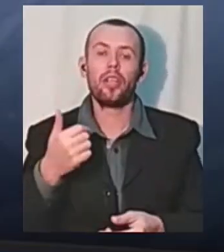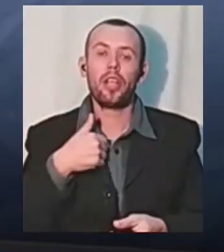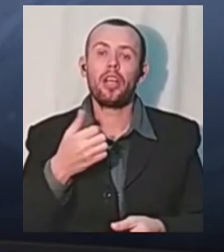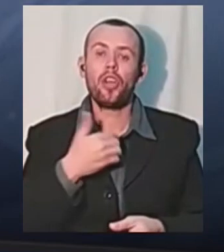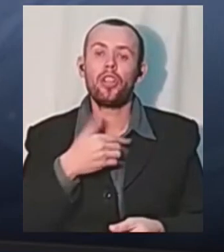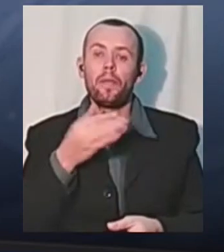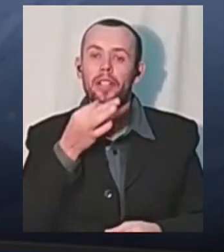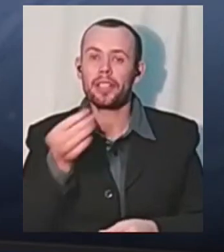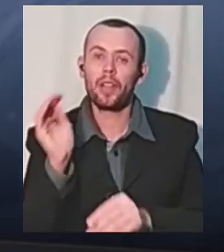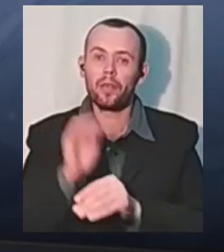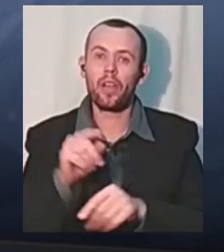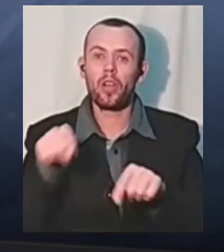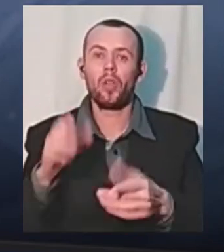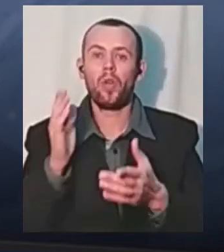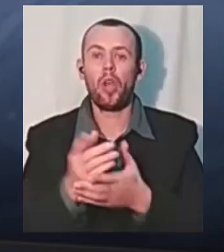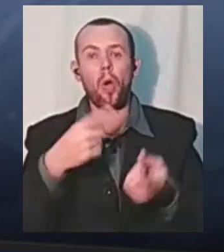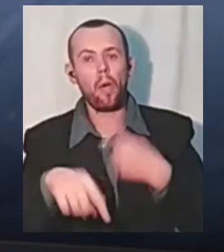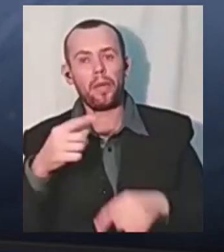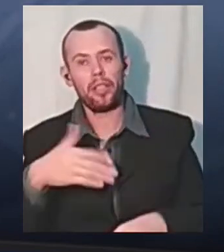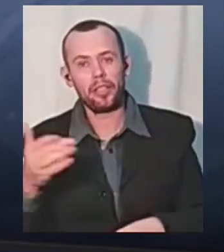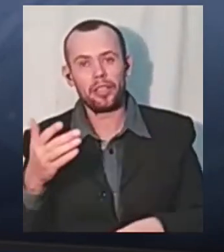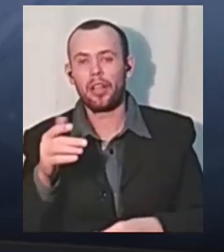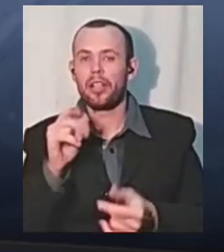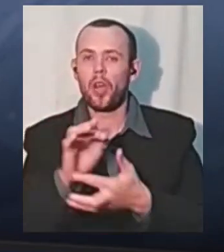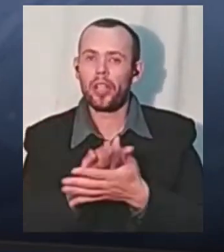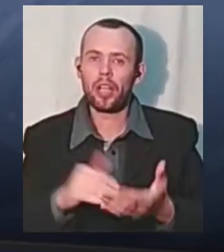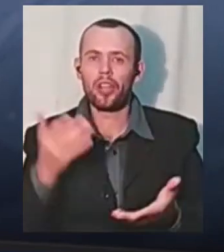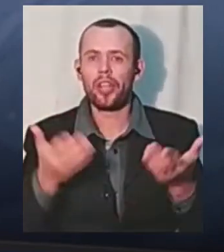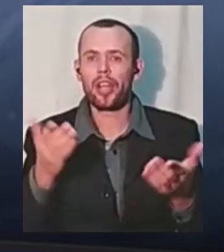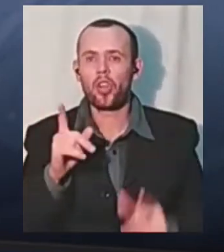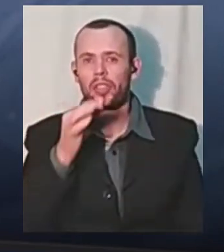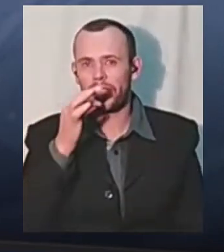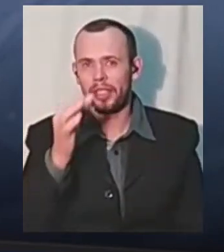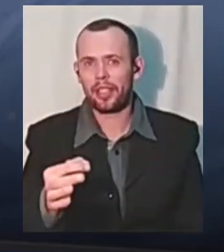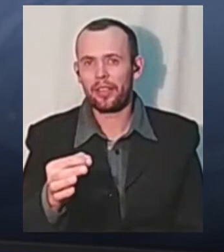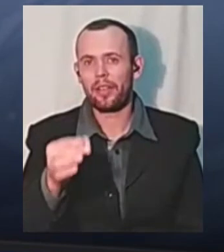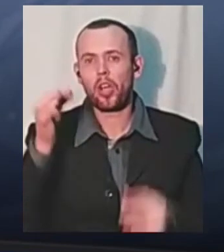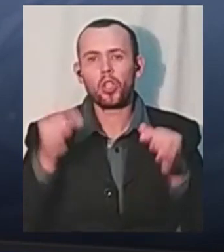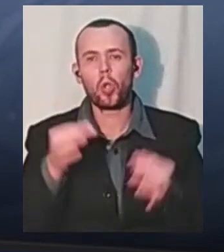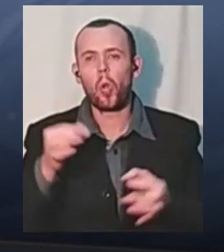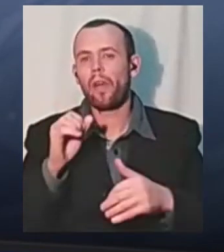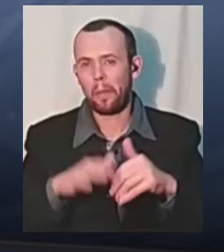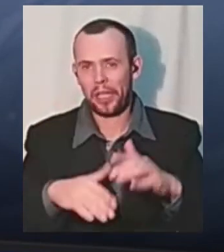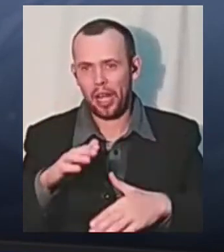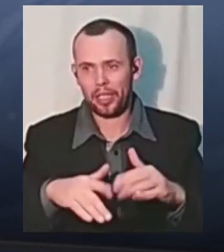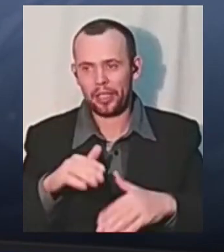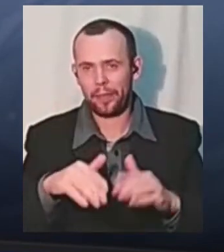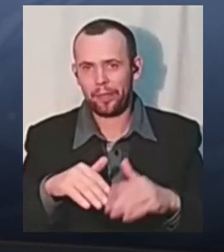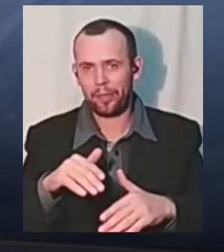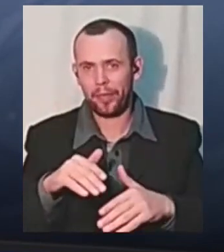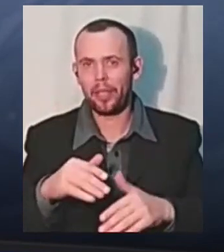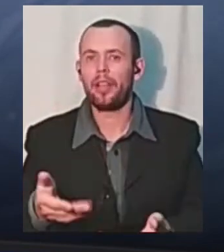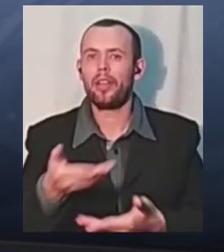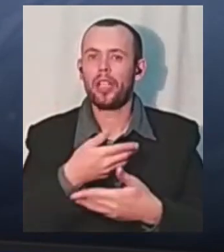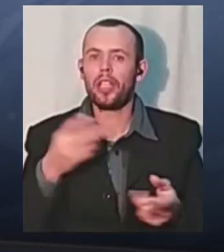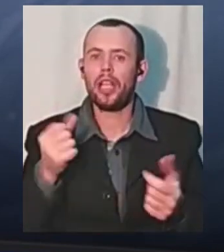що тут є і обратна сторона медалі, про що слід сказати. Судова практика. У нас на